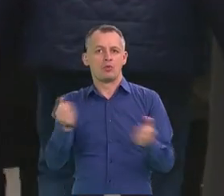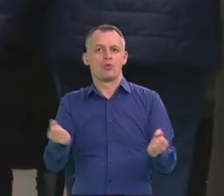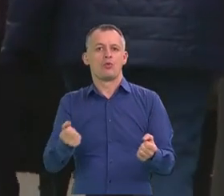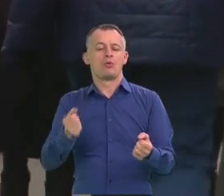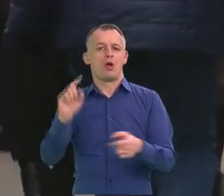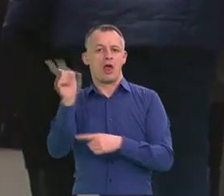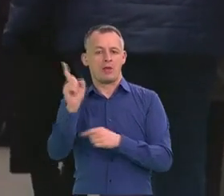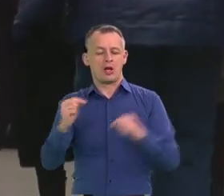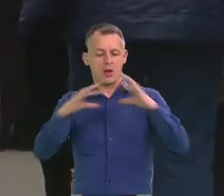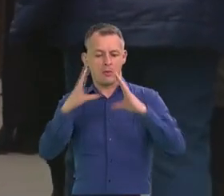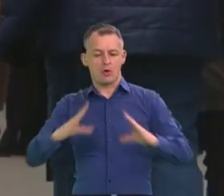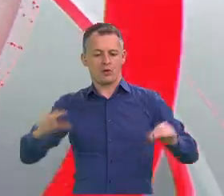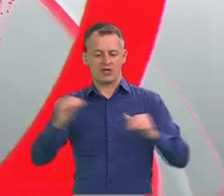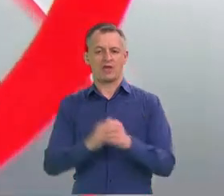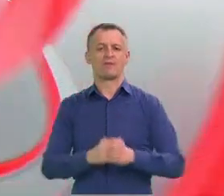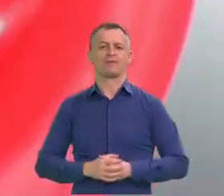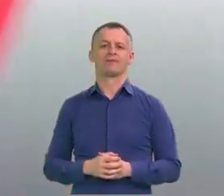probleme.